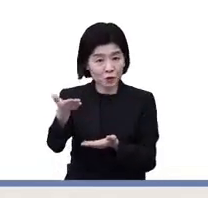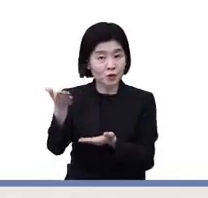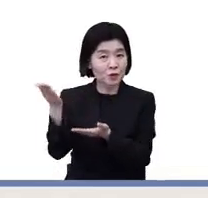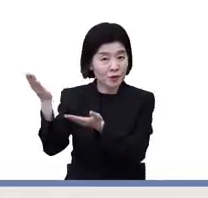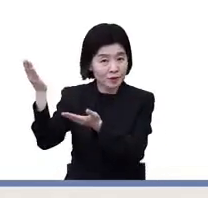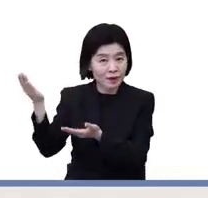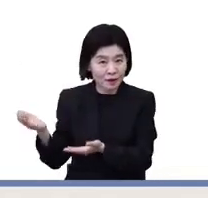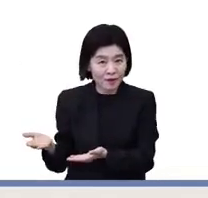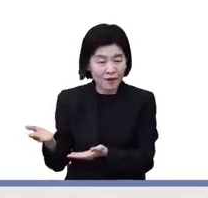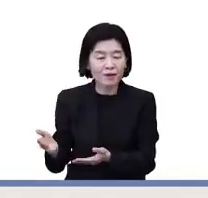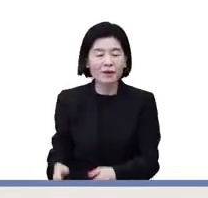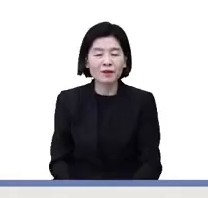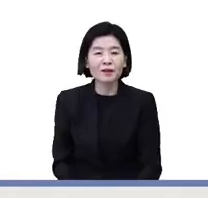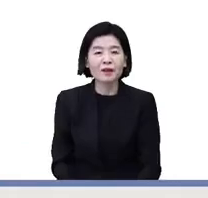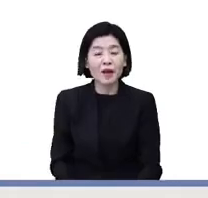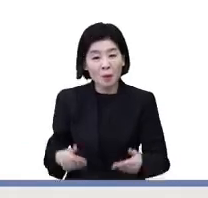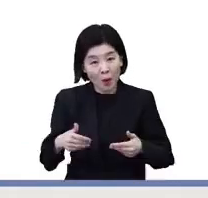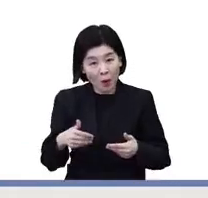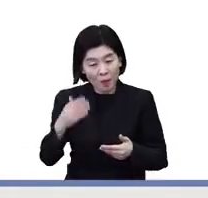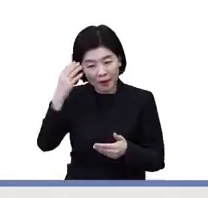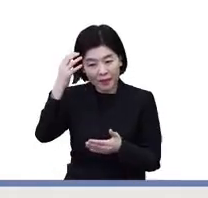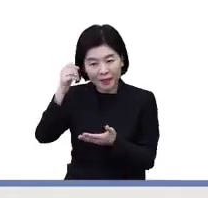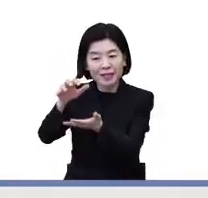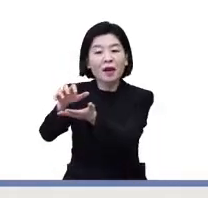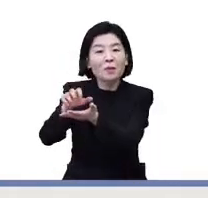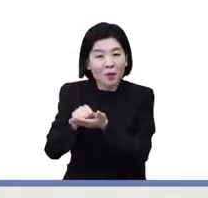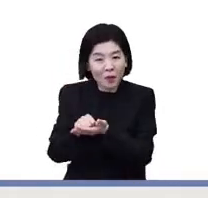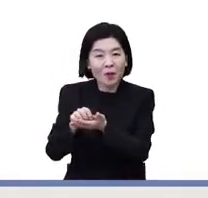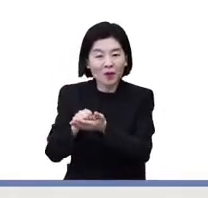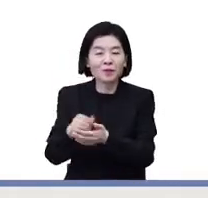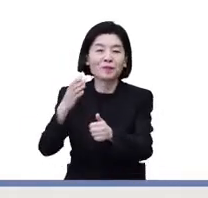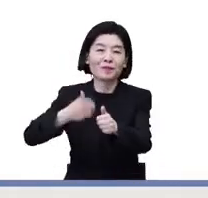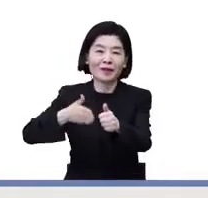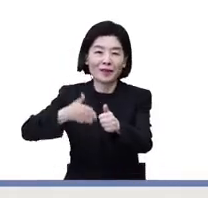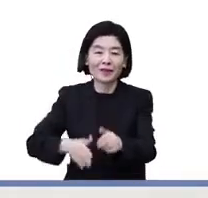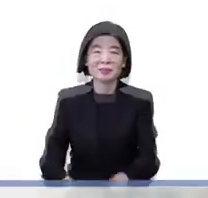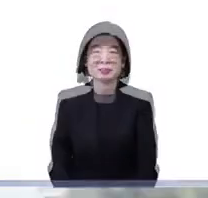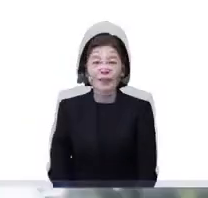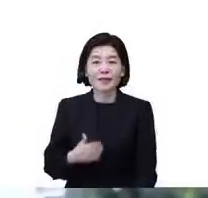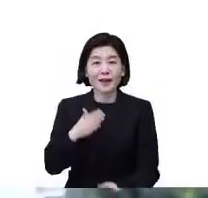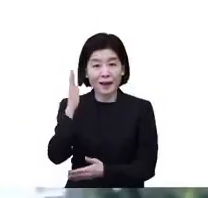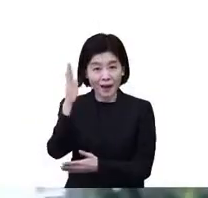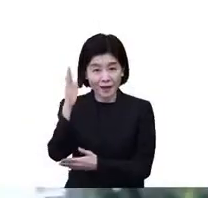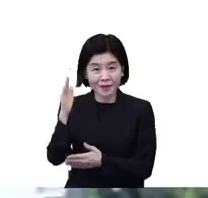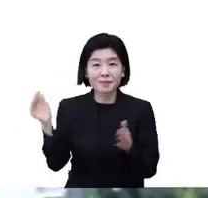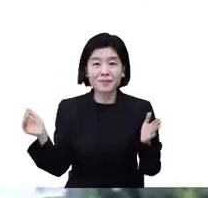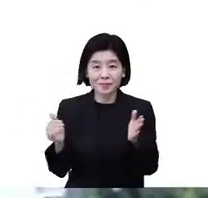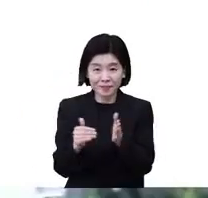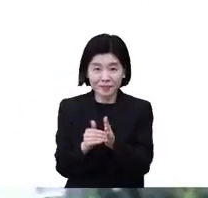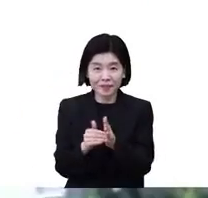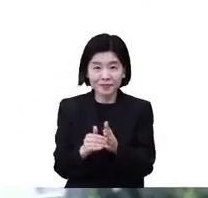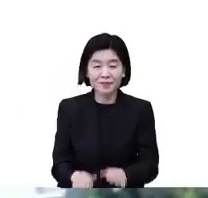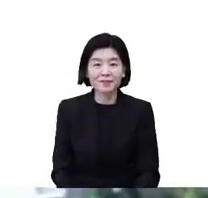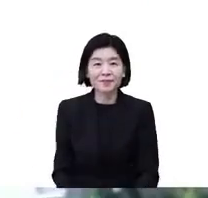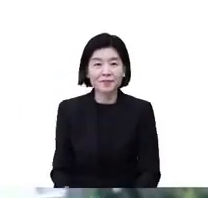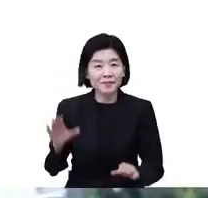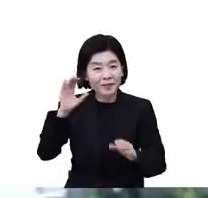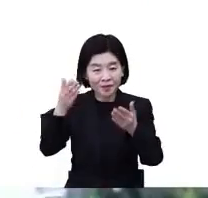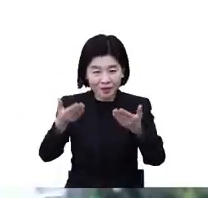드렸으니까 별도로 필요하신 분은 참고하시기를 부탁을 드립니다. 제 강의는 이상으로 마치겠습니다.